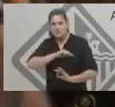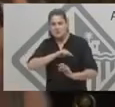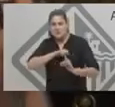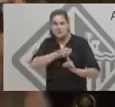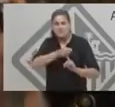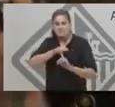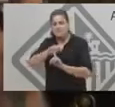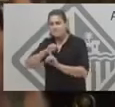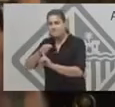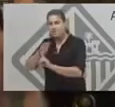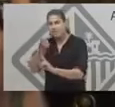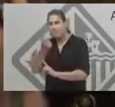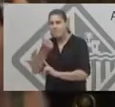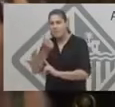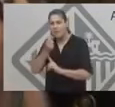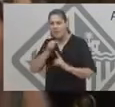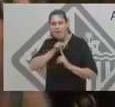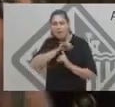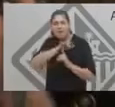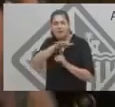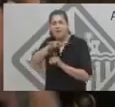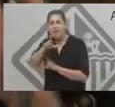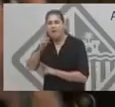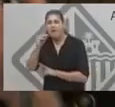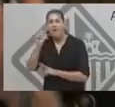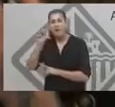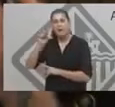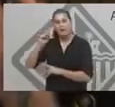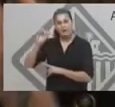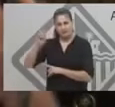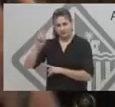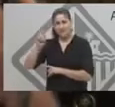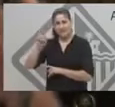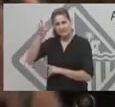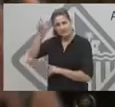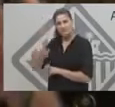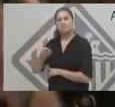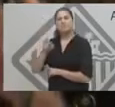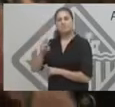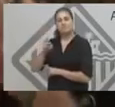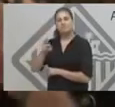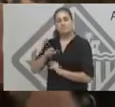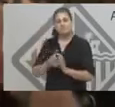de la societat mallorquina no era altra que Emili Darder i Cànaves, que assoliria...